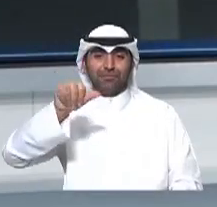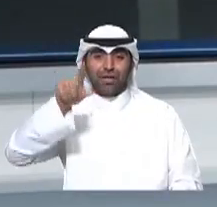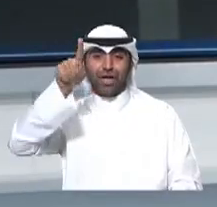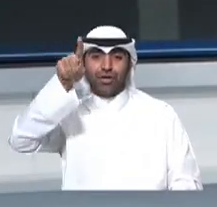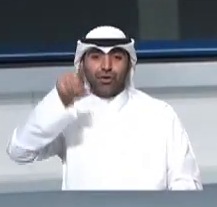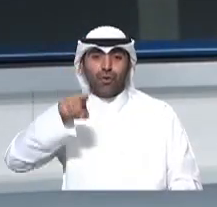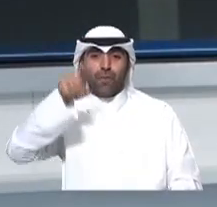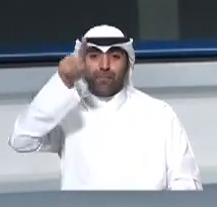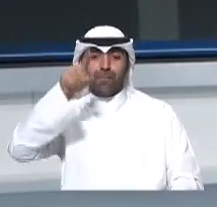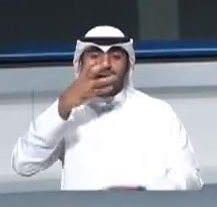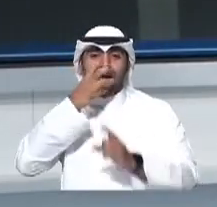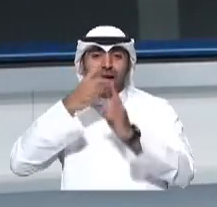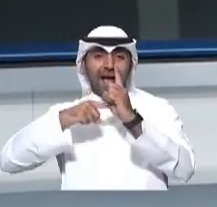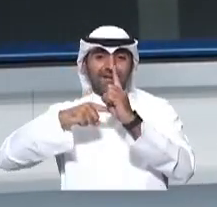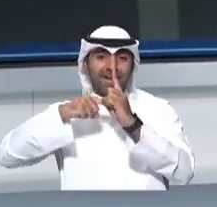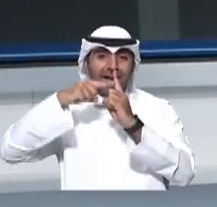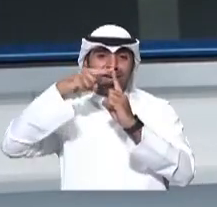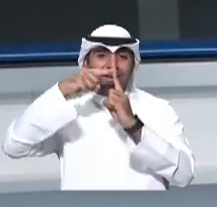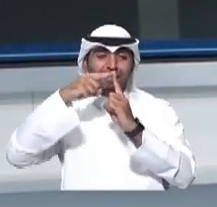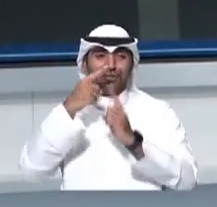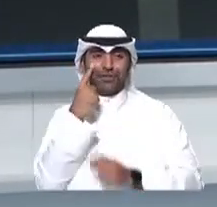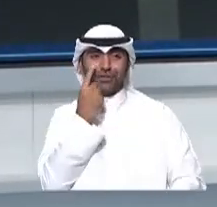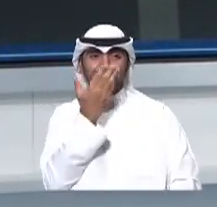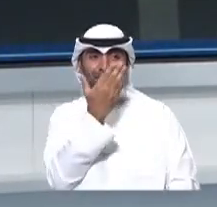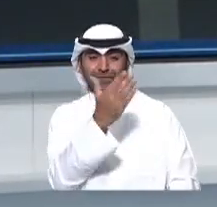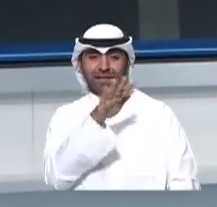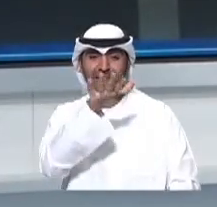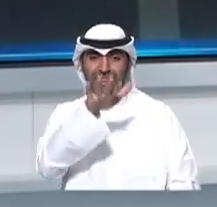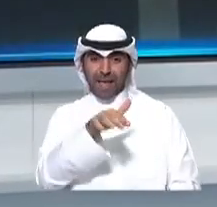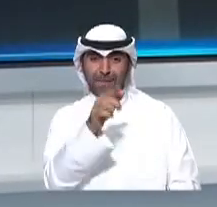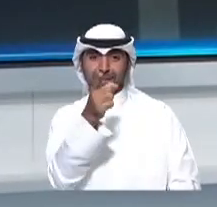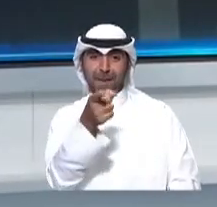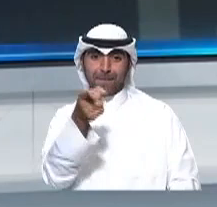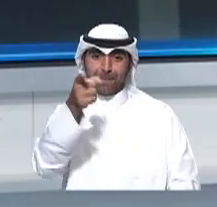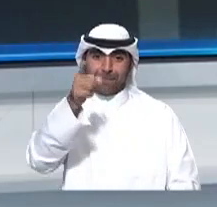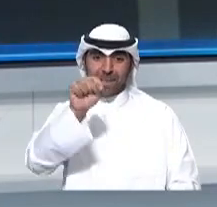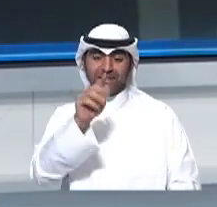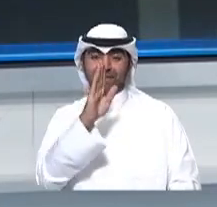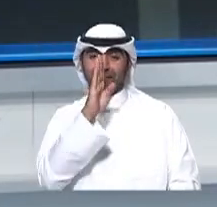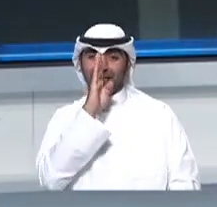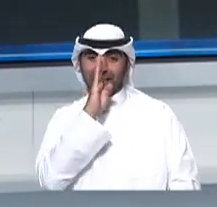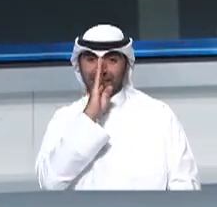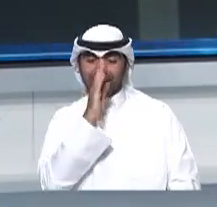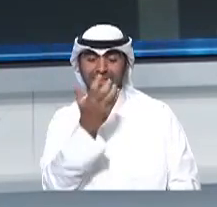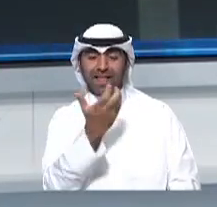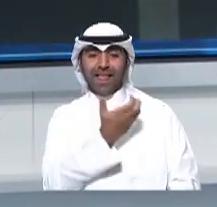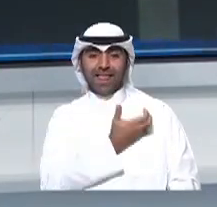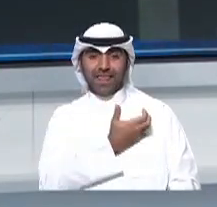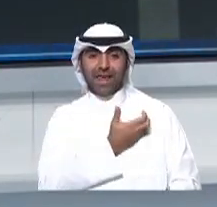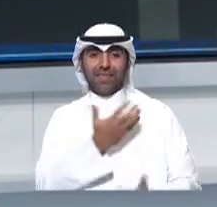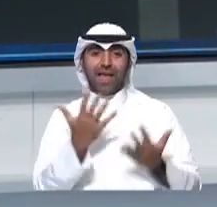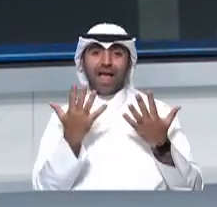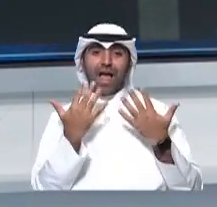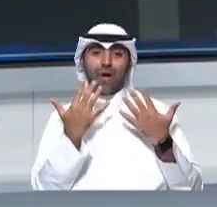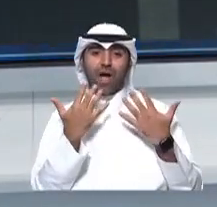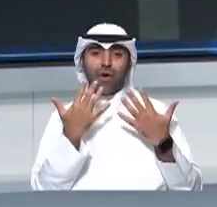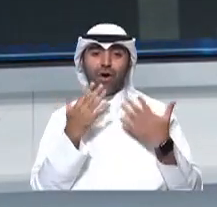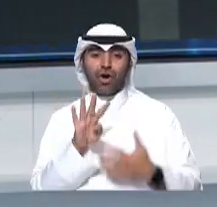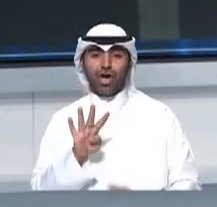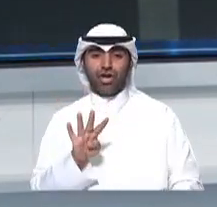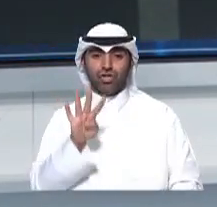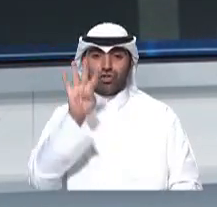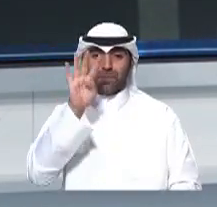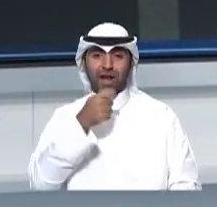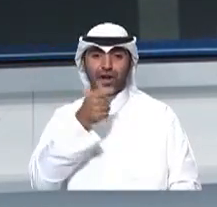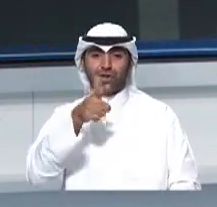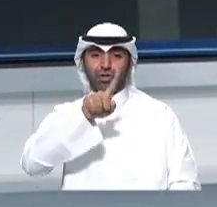لمدينة الكويت خلال 5 أيام القادمة، باكر عقب باكر الأجواء راح تكون مشابهة، استمرار في الرياح الشمالية الغربية معتدلة السرعة